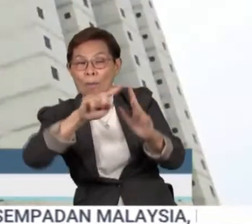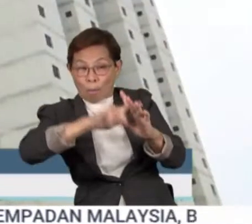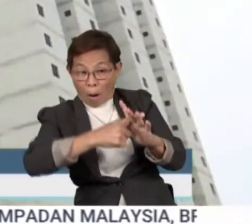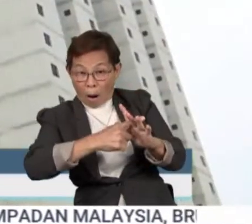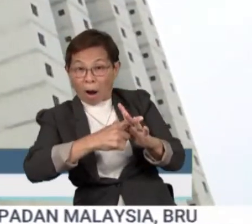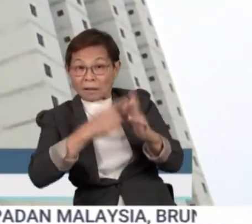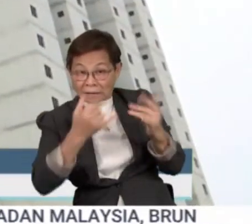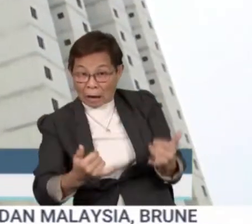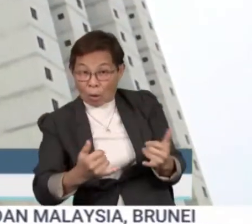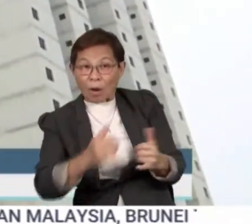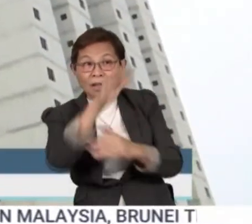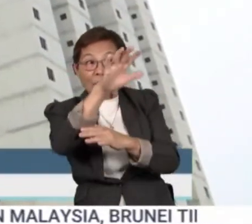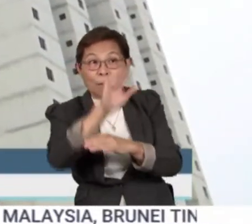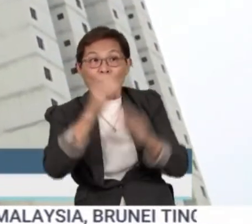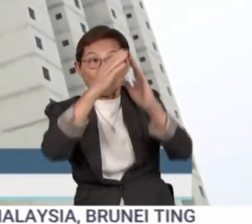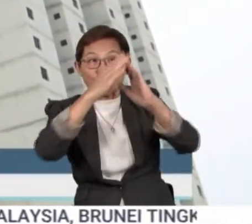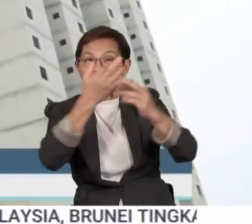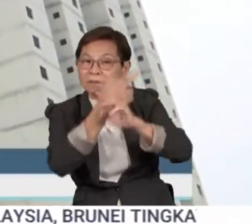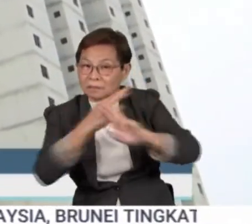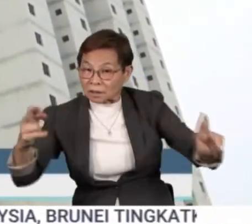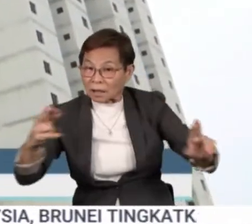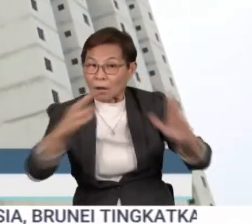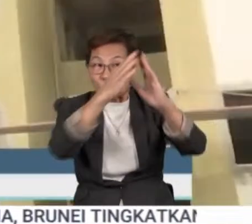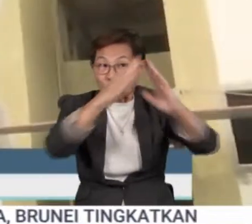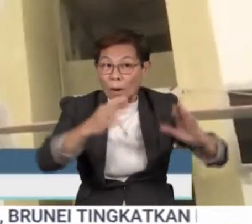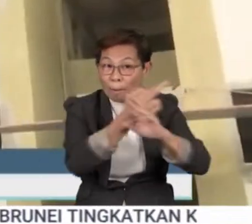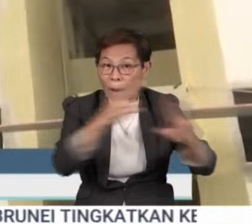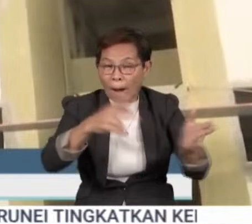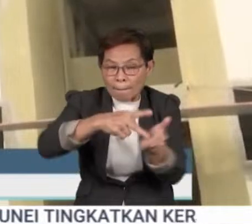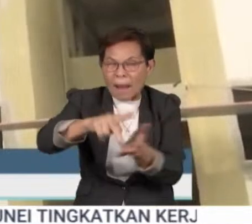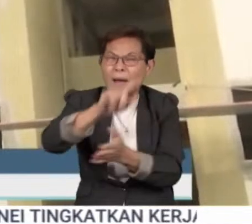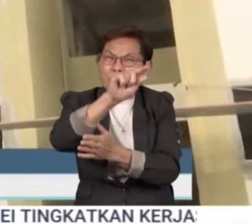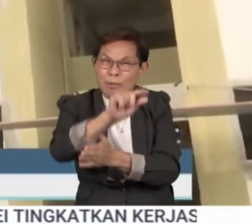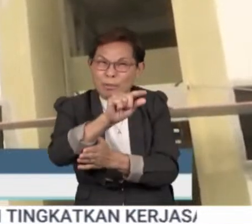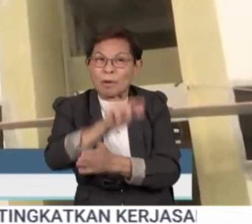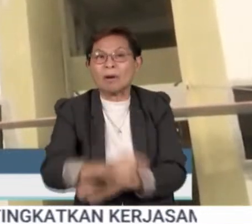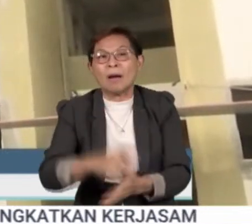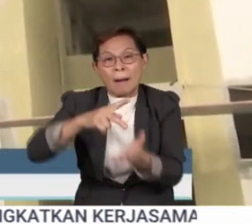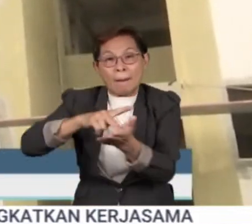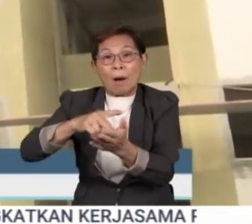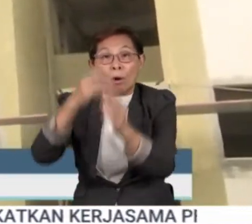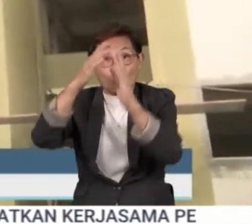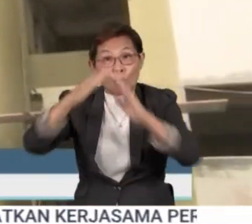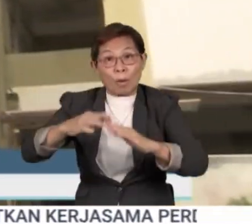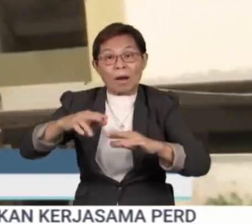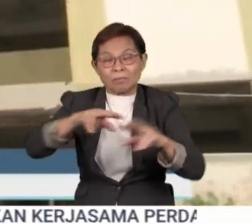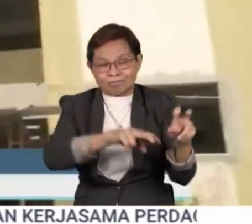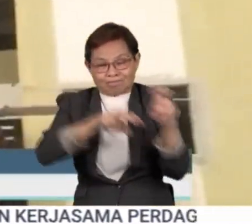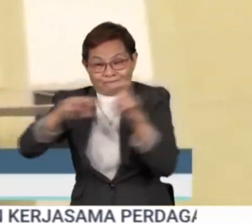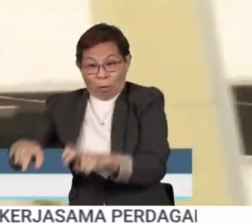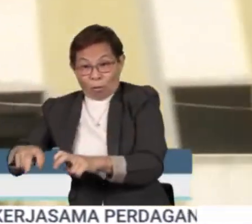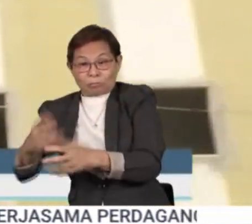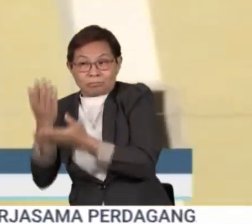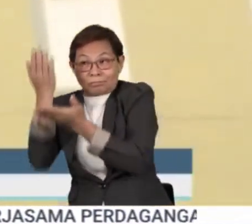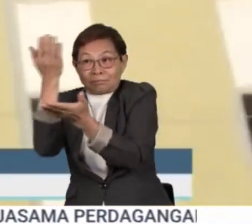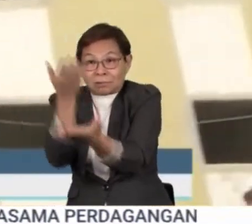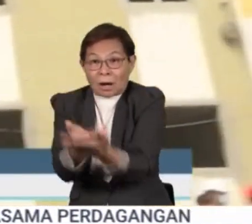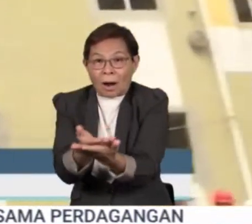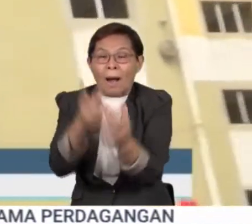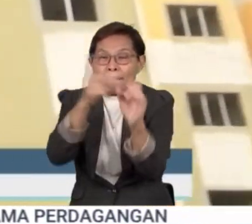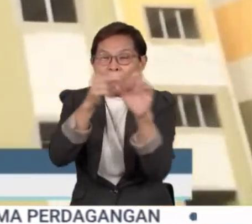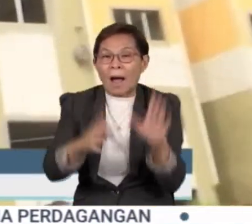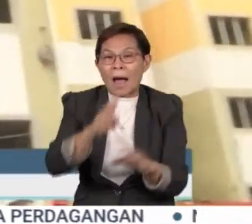permulaan sebanyak 50 unit disediakan dengan bayaran minimum. Penyediaan rumah transit ini antara cadangan dikemukakan